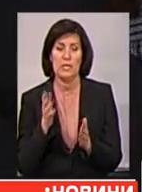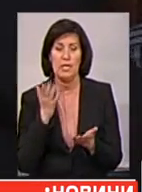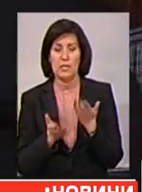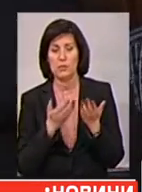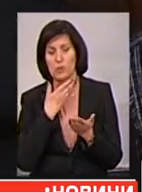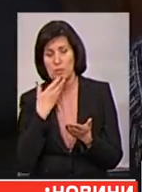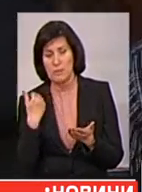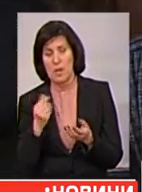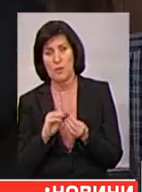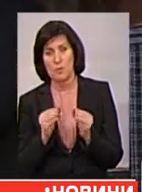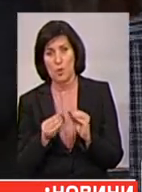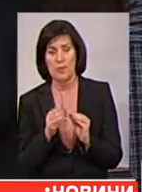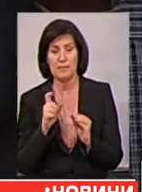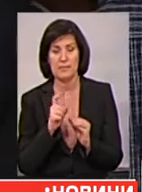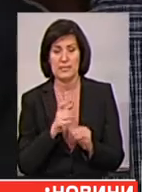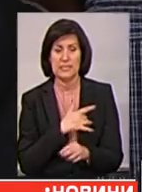якщо там немає проблем з